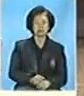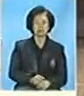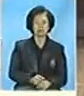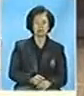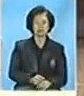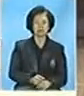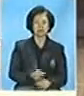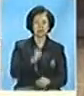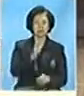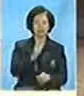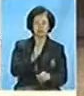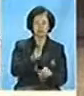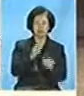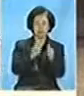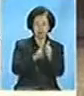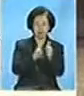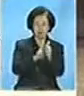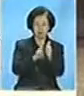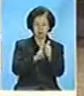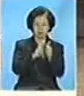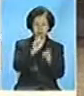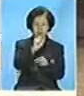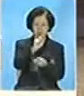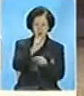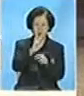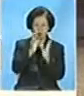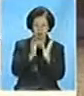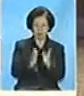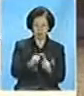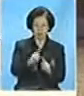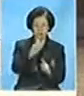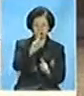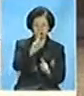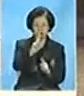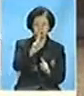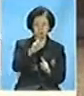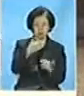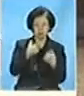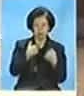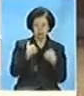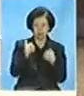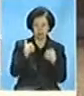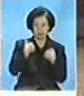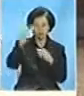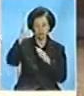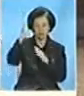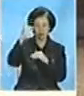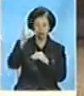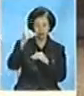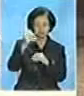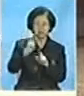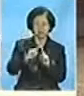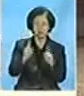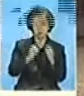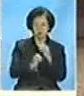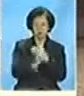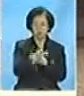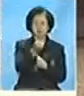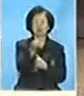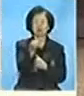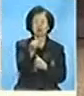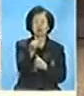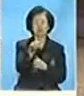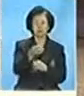เป็นประธานรองประธานวุฒิสภาคนที่หนึ่งผมก็มีความหวังจะทำอย่างนั้นแต่โอกาสมันน้อยมากก็กล่